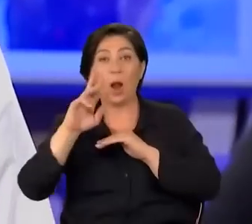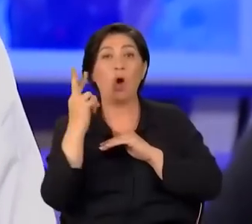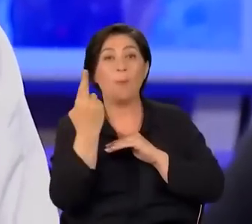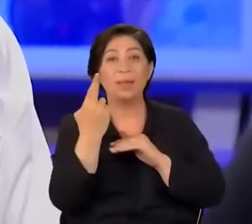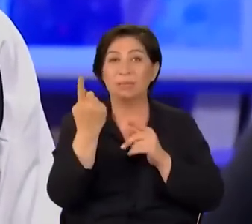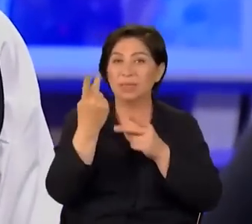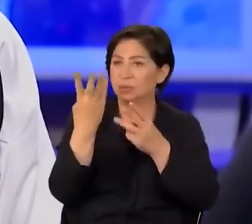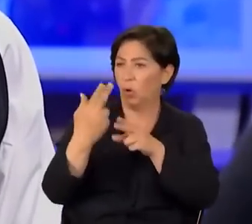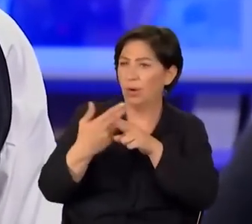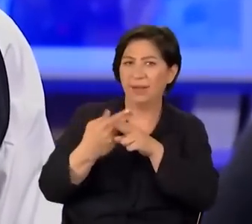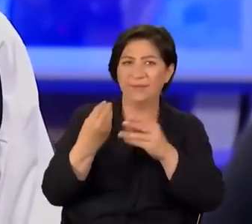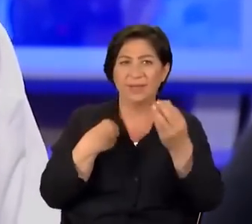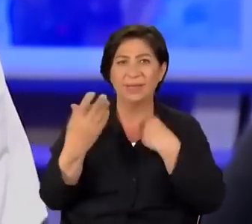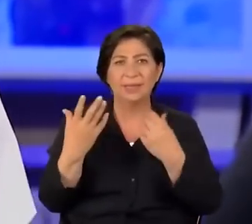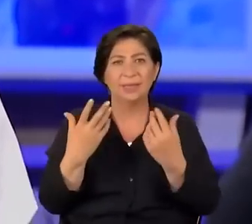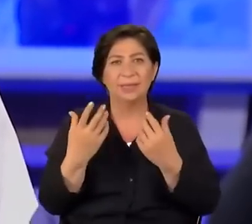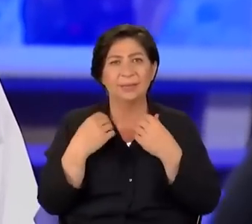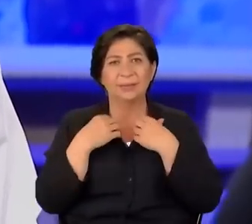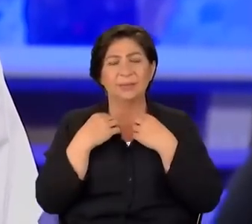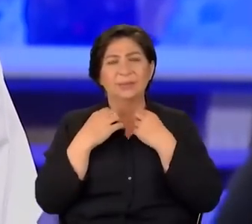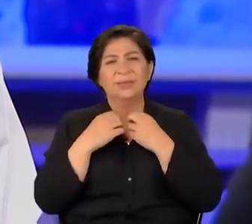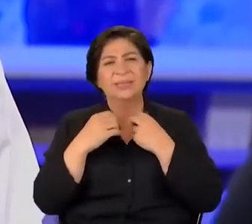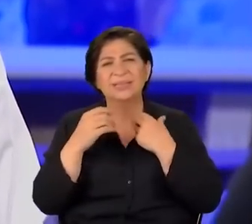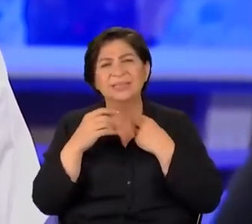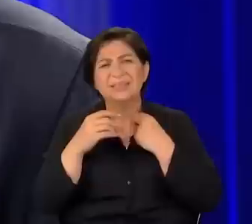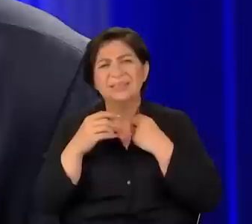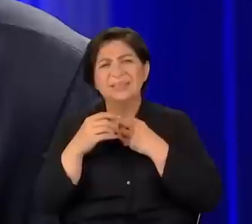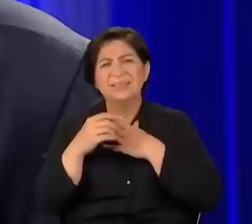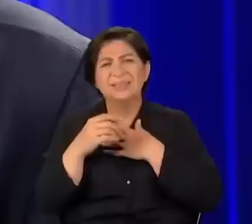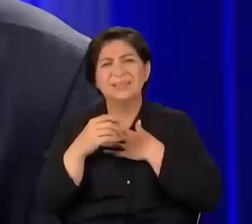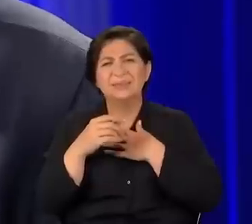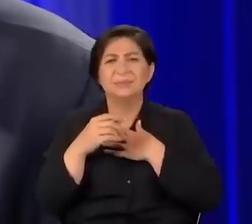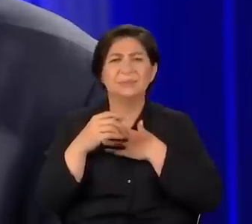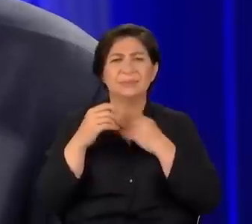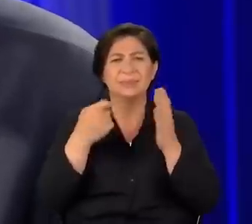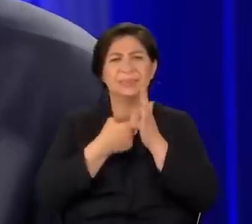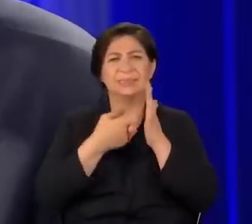romanı örnek ver birkaç tane bir de bir şey Erhan Vurgun muydu dipten Efendim? Gelen dalga